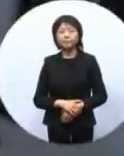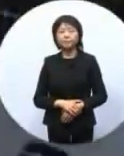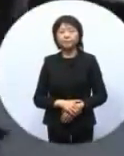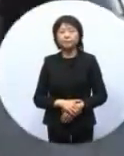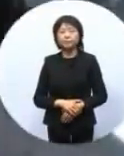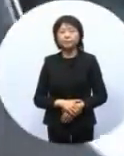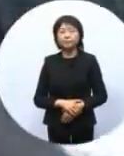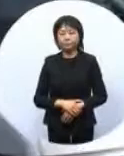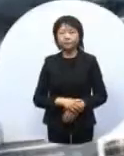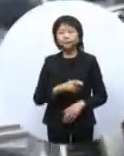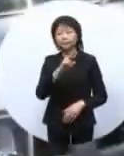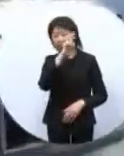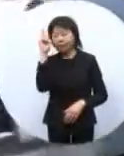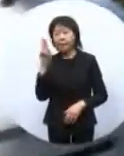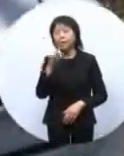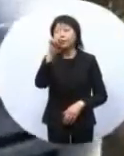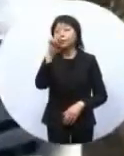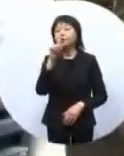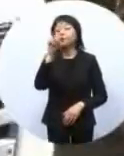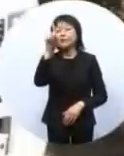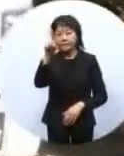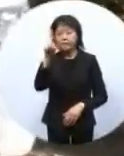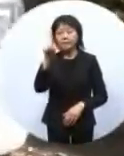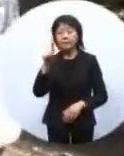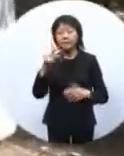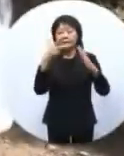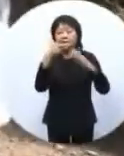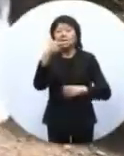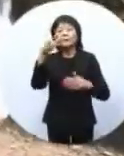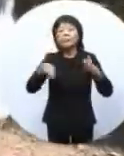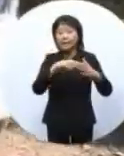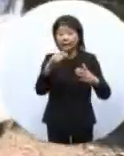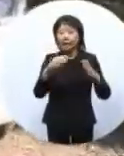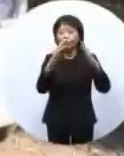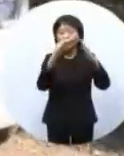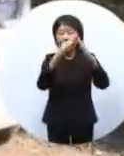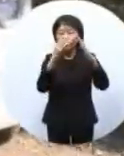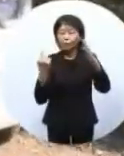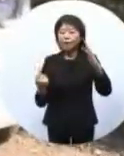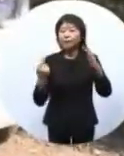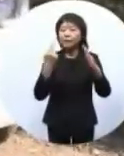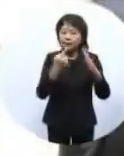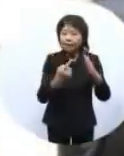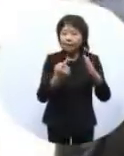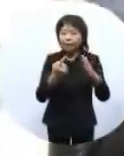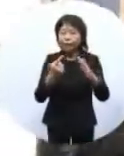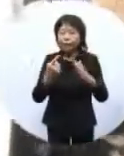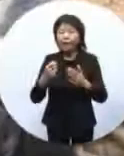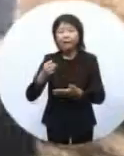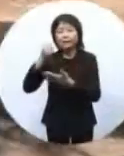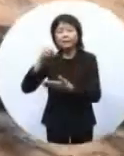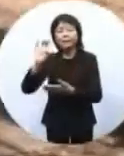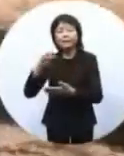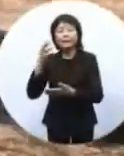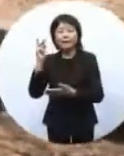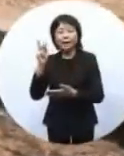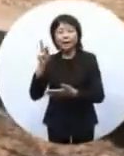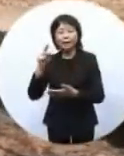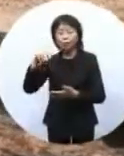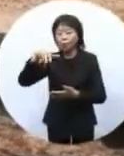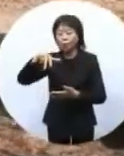お昼前の11時、市内のとあるお宅にやってきたのは資産税課に勤務する須藤